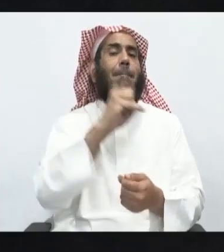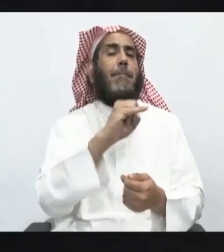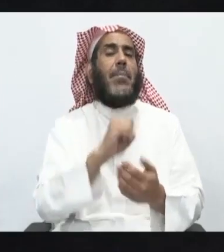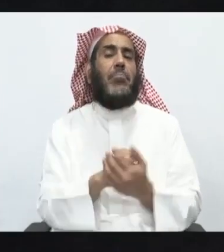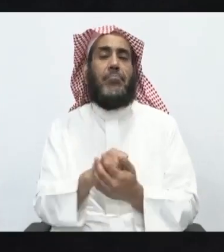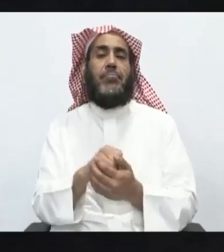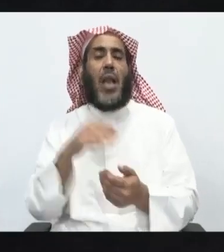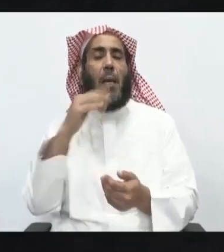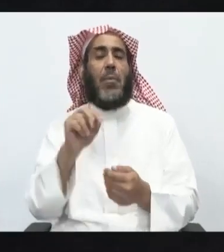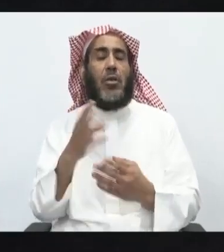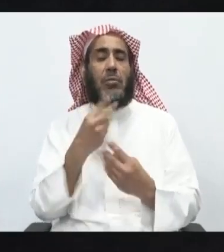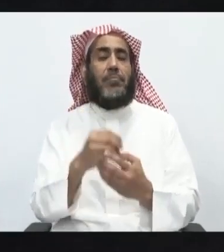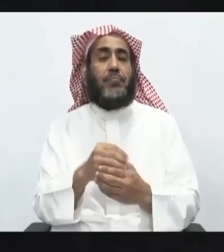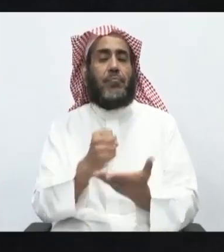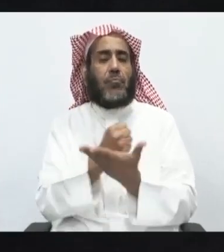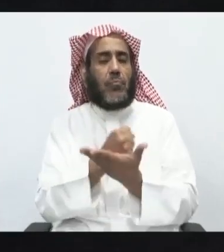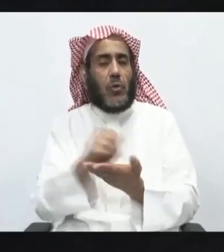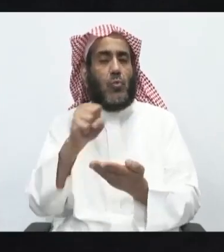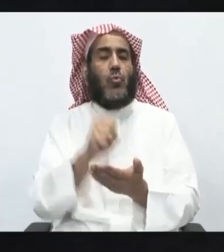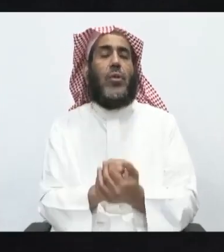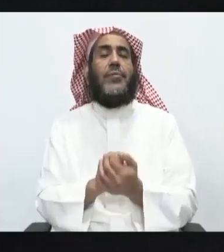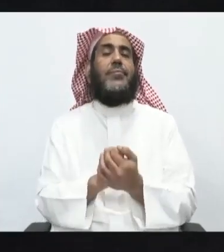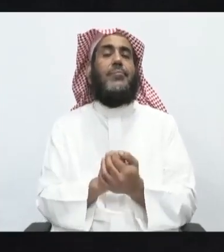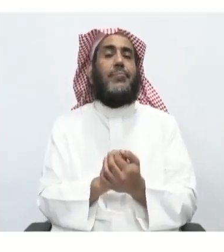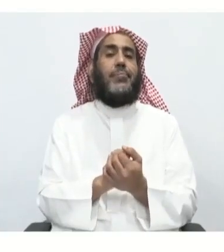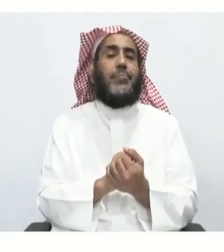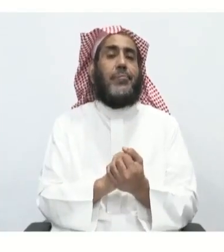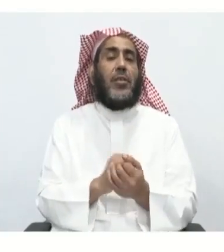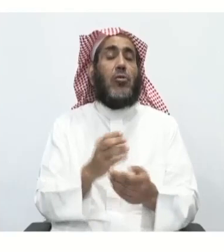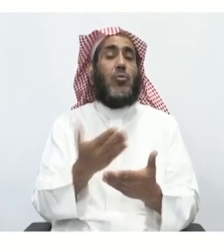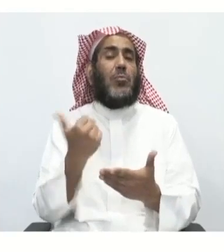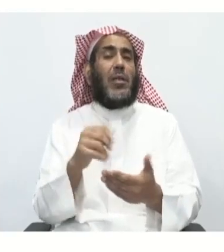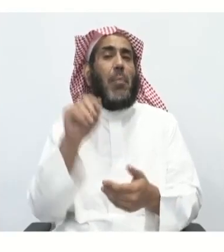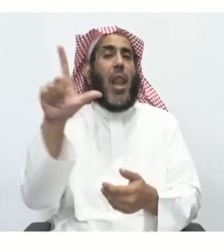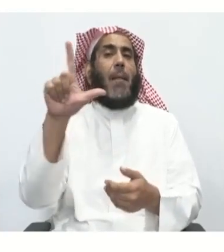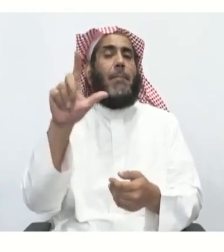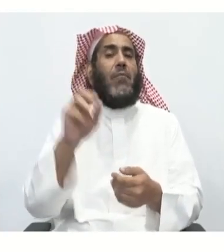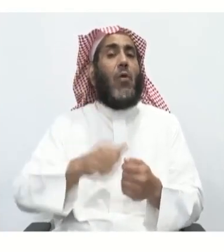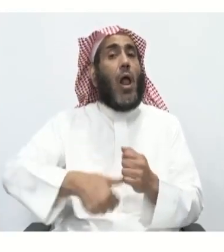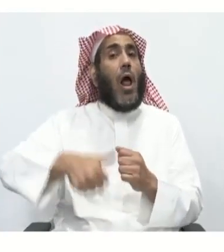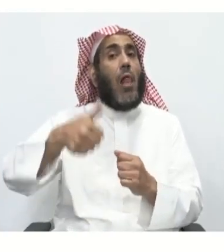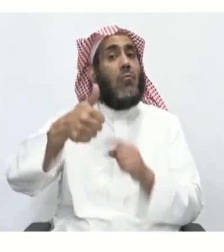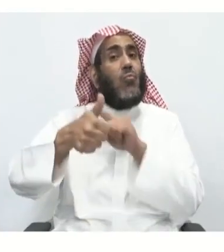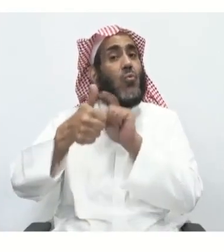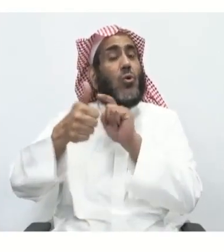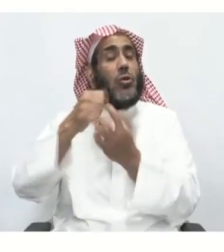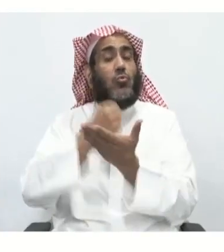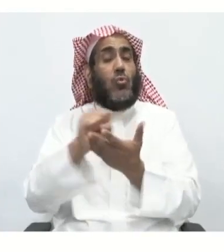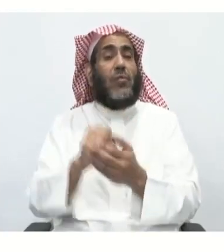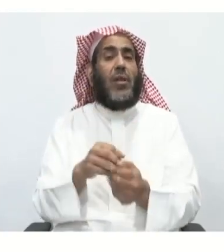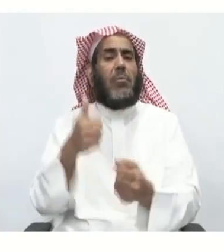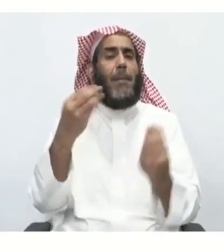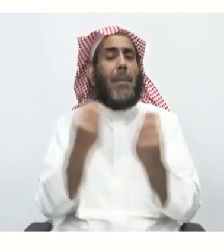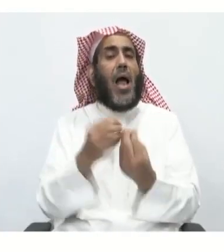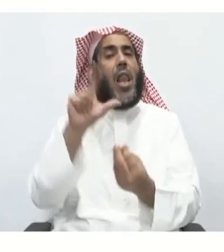للحم جميل هنا اذا تحذف ايضا تحذف ايضا لانها سبقت باللام تحذف همزه الوصل لكن هنا حذفتها الهمزه